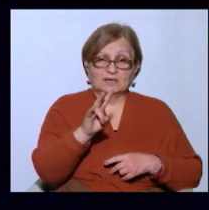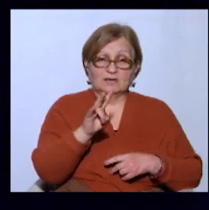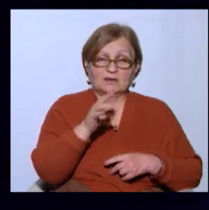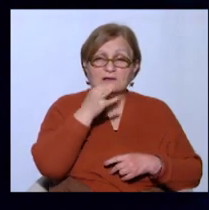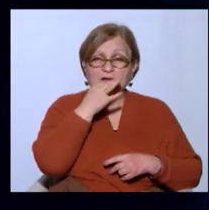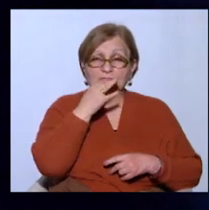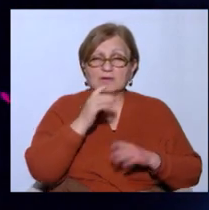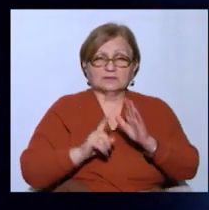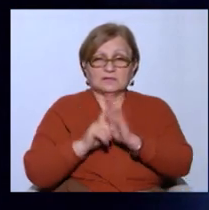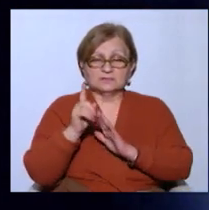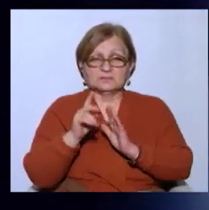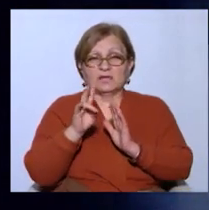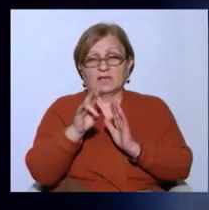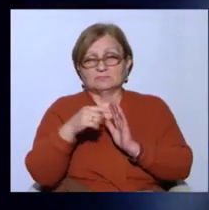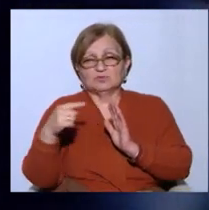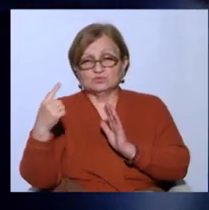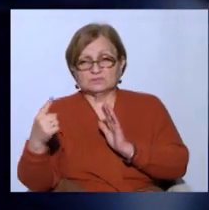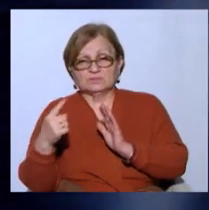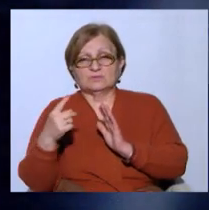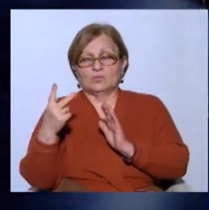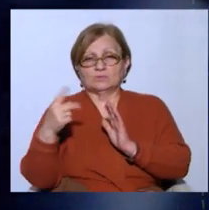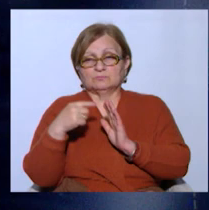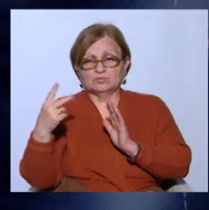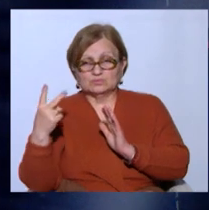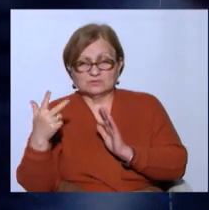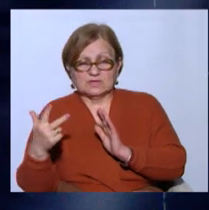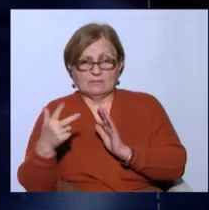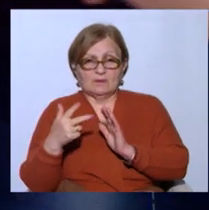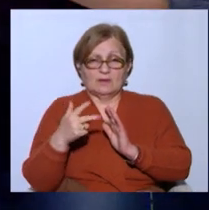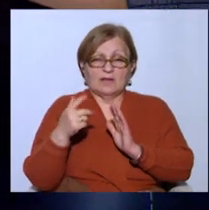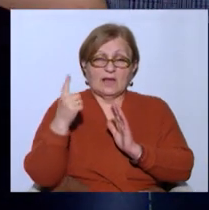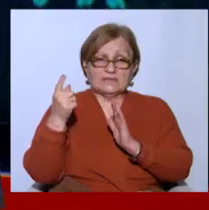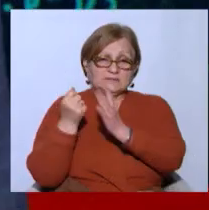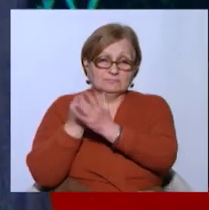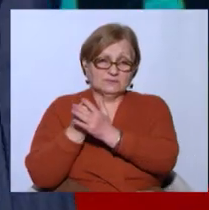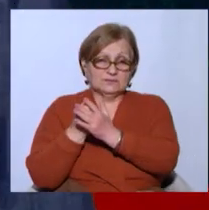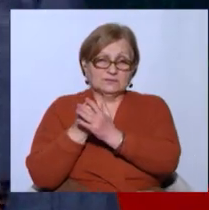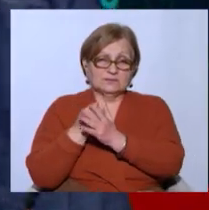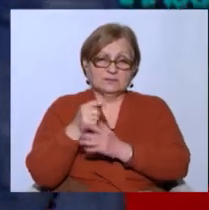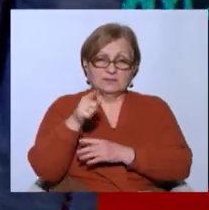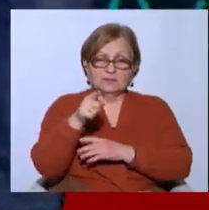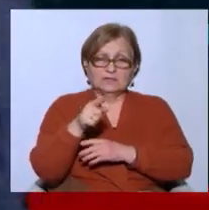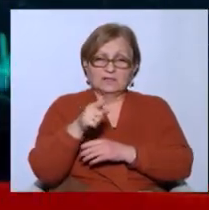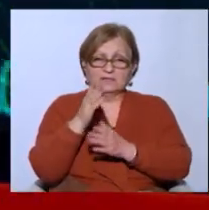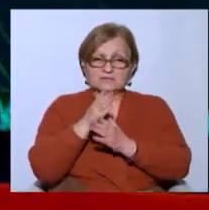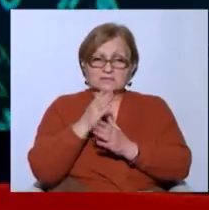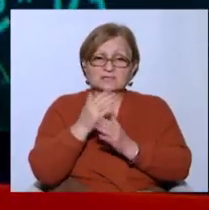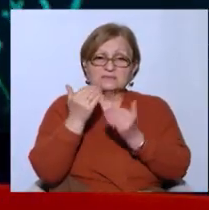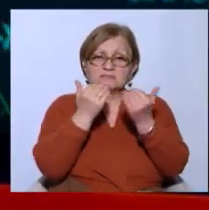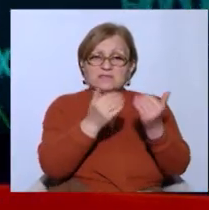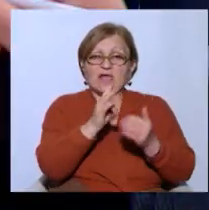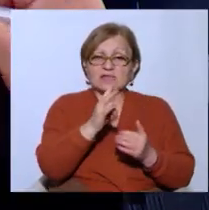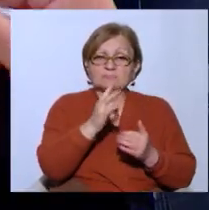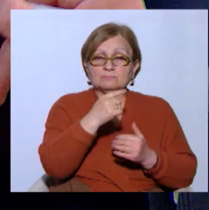და მეორე იწყება n-1, n-2 და ასე შემდეგ 1-მდე, ხო? ესე იგი ფაქტორიალი ეს ხო არის n-1-ის ფაქტორიალი, ხო? ესე